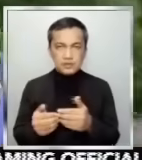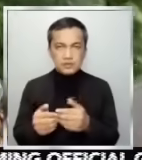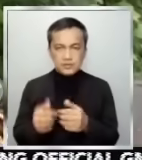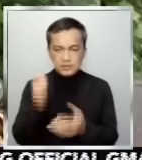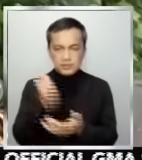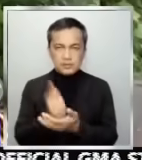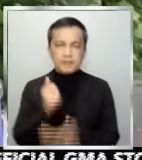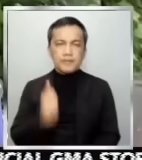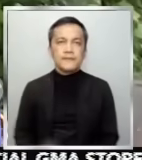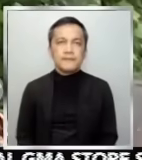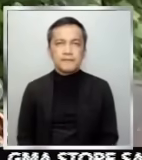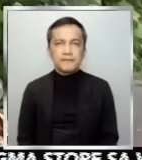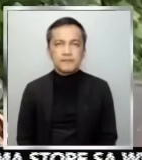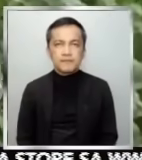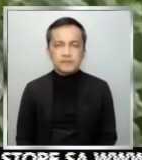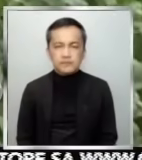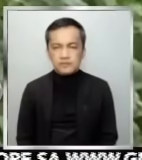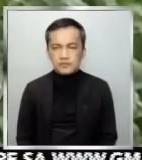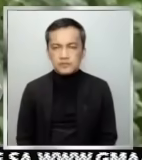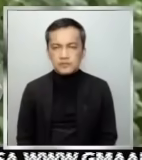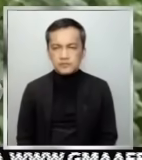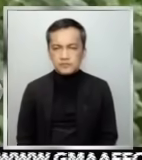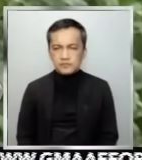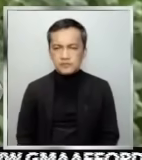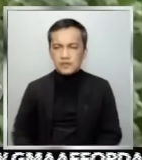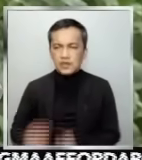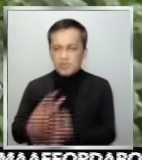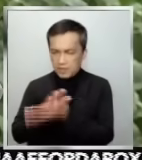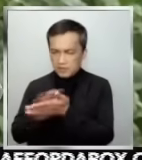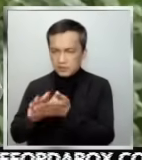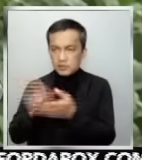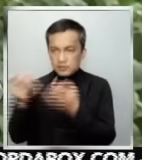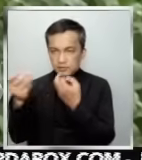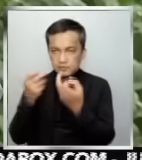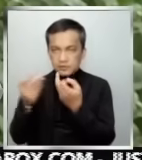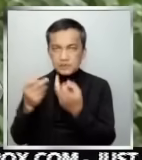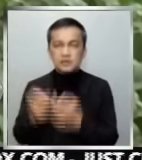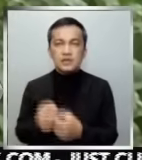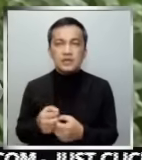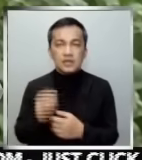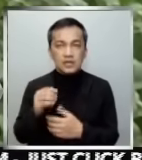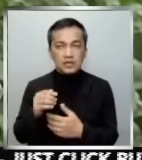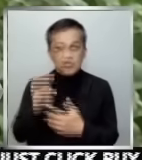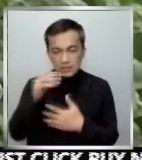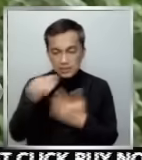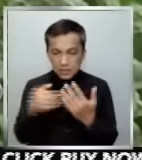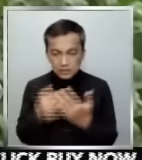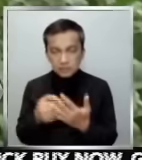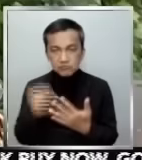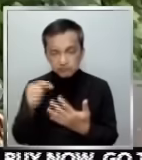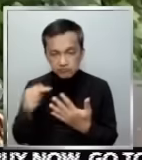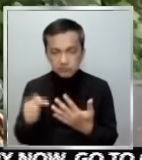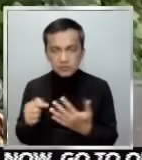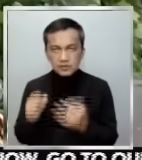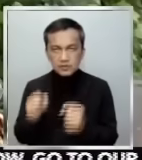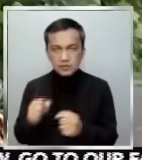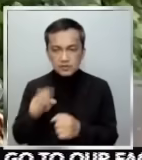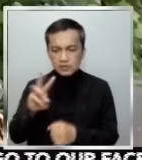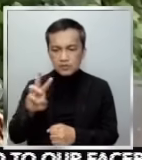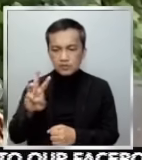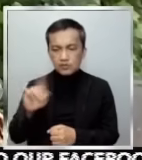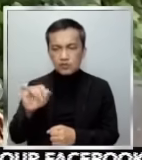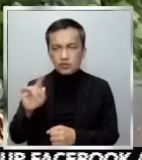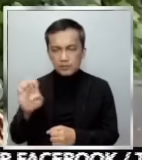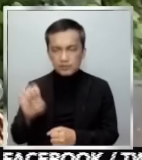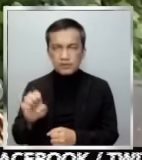maayos namong pinaliwanag Ma'am sa akin na lahat ng ano po Ma'am eh pwedeng maiw Marami na rin daw po